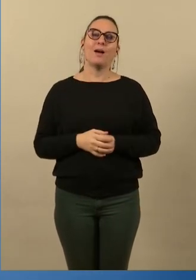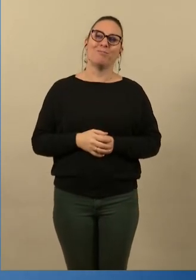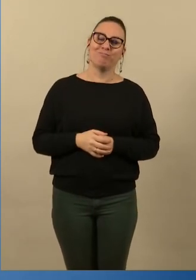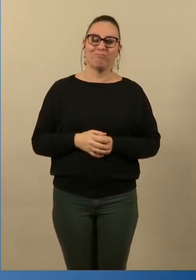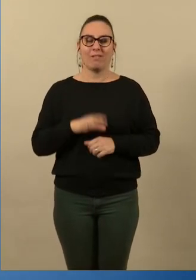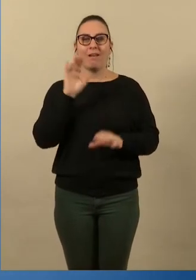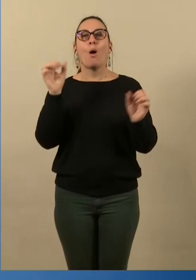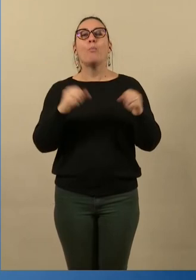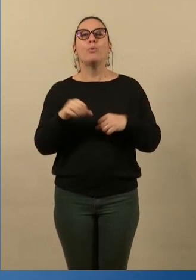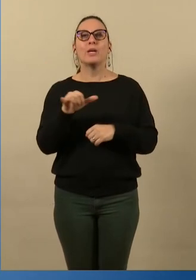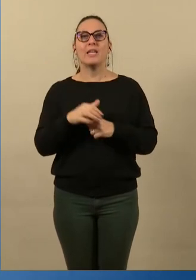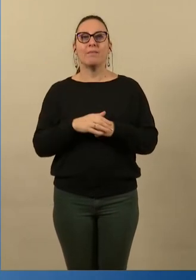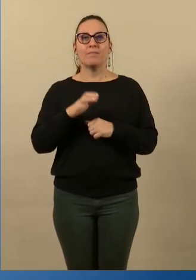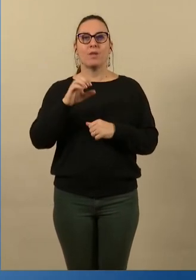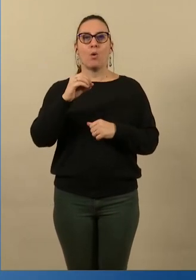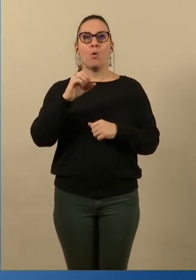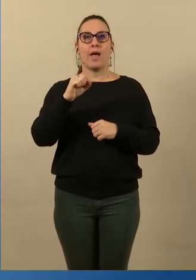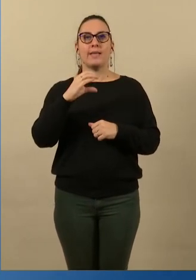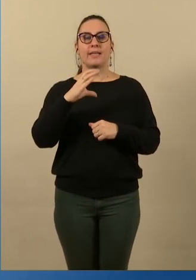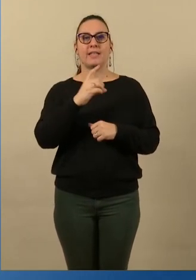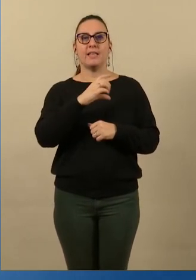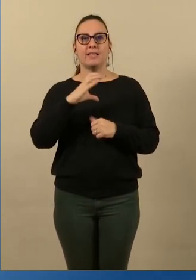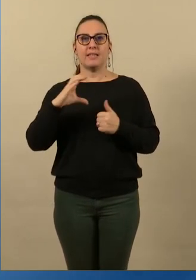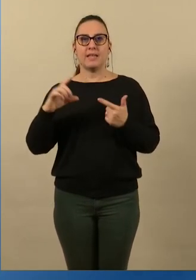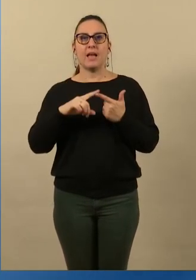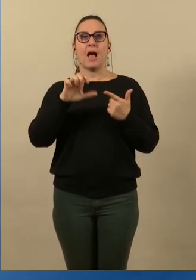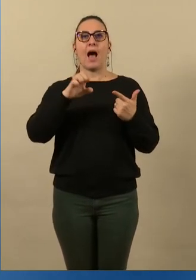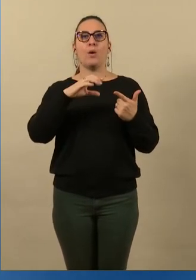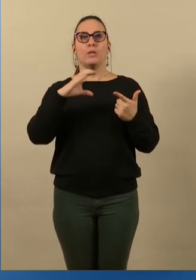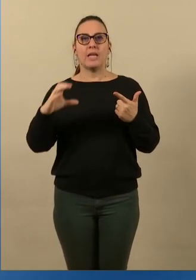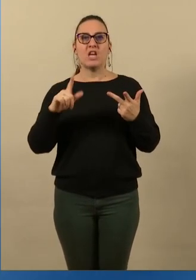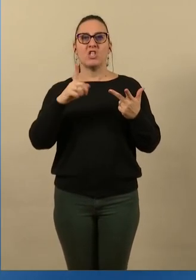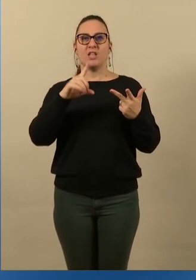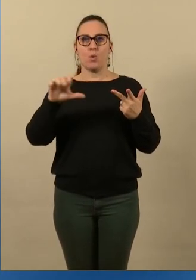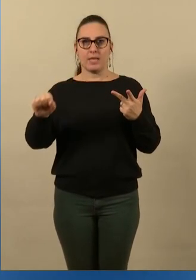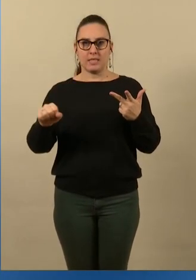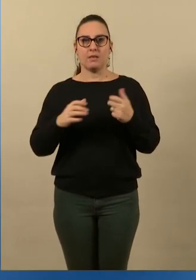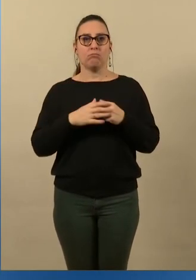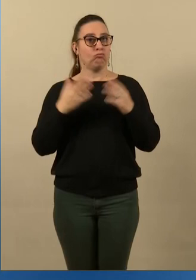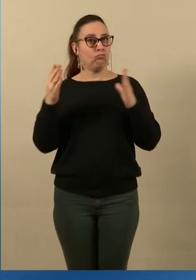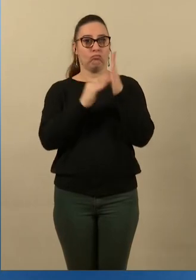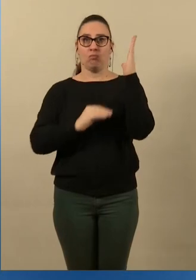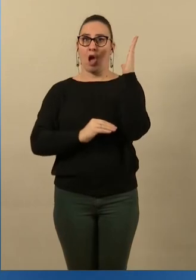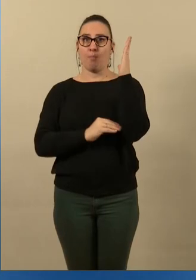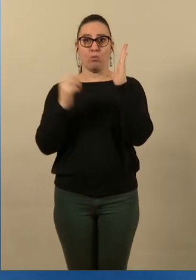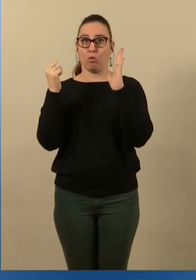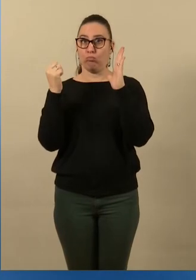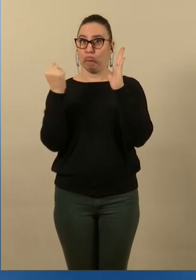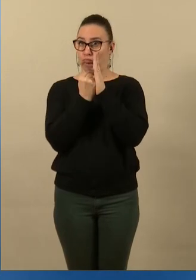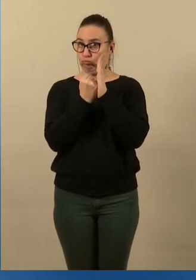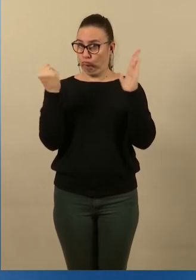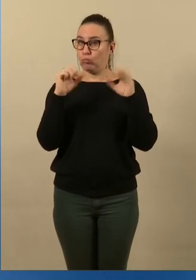qui vote pour osddc AEC gdes euh donc l'amendement est